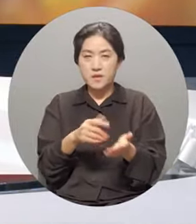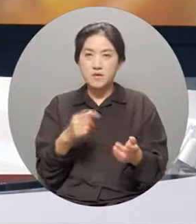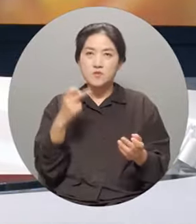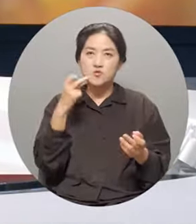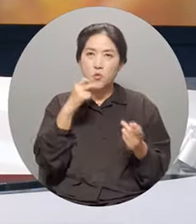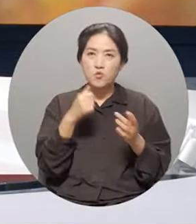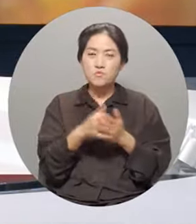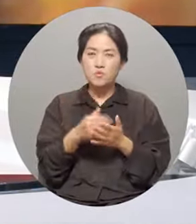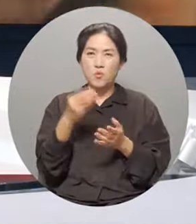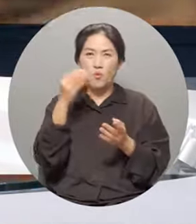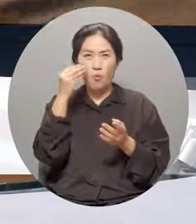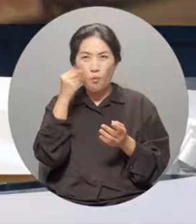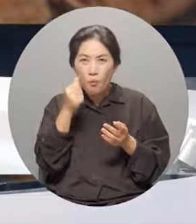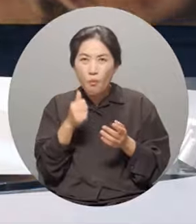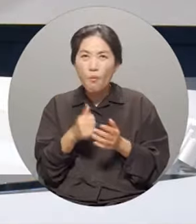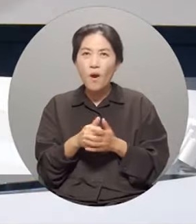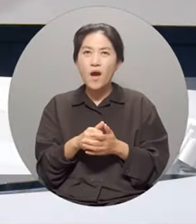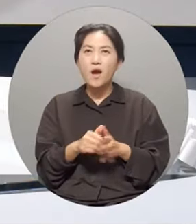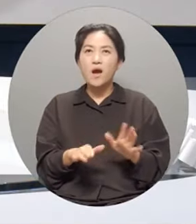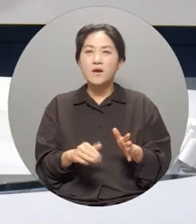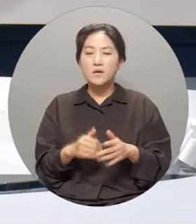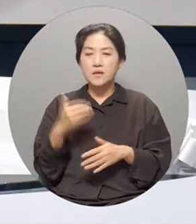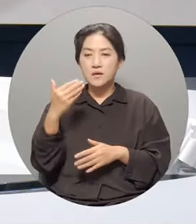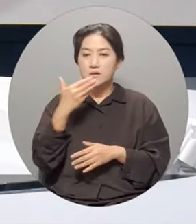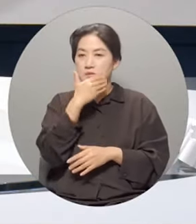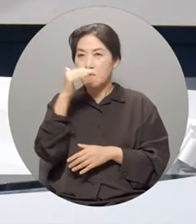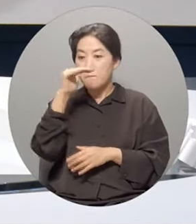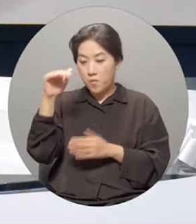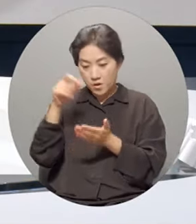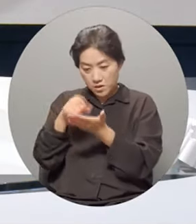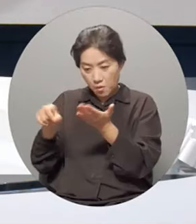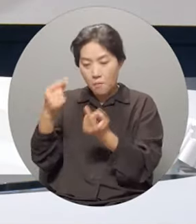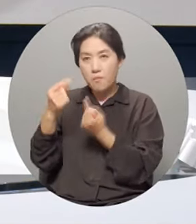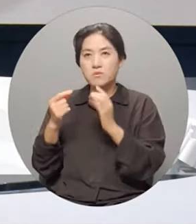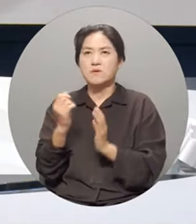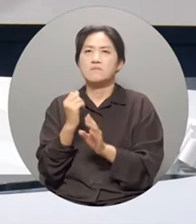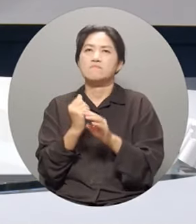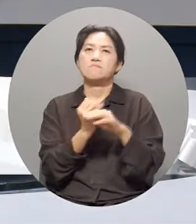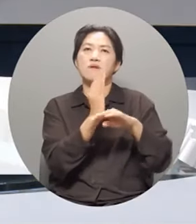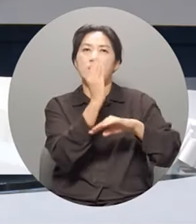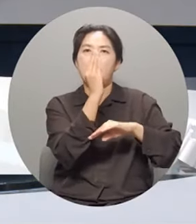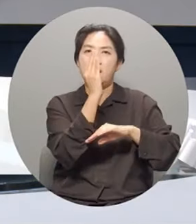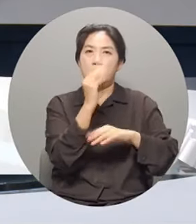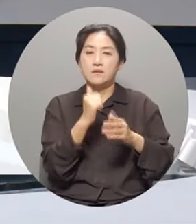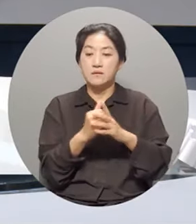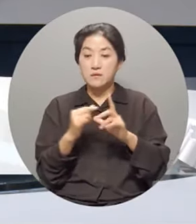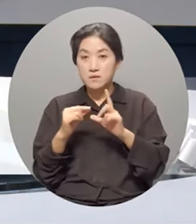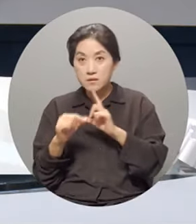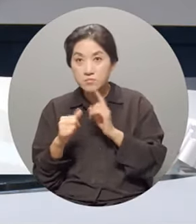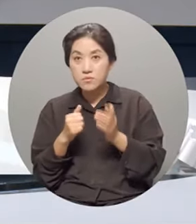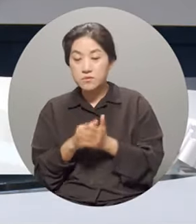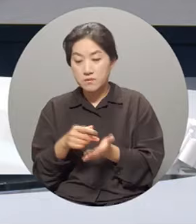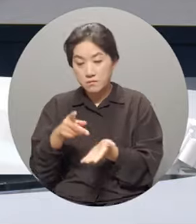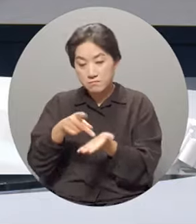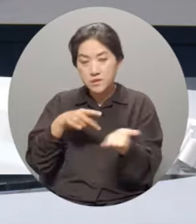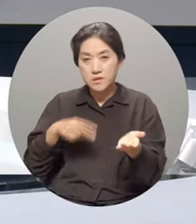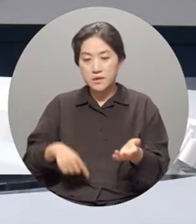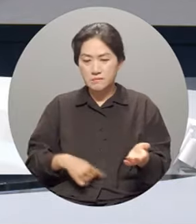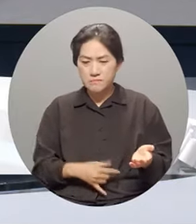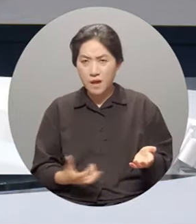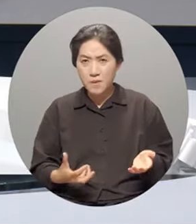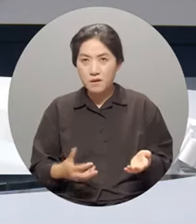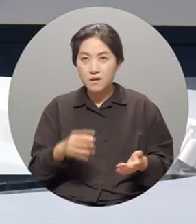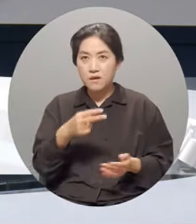나트륨과 포화지방 함량이 영양성분 기준치보다 훨씬 높은 것으로 나타났습니다. 일부 피자에서는